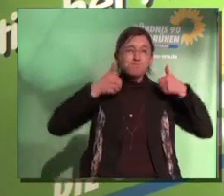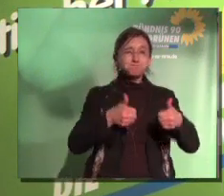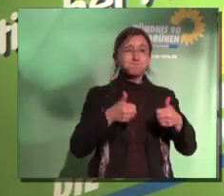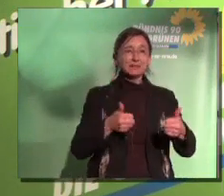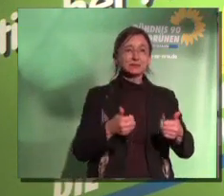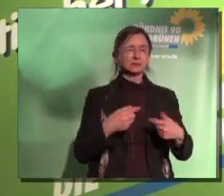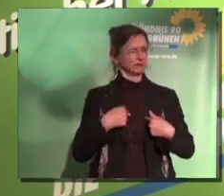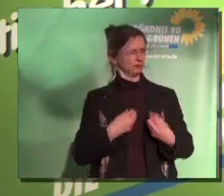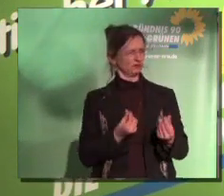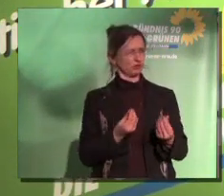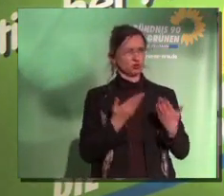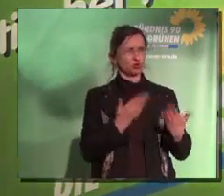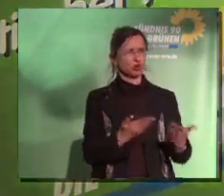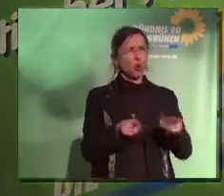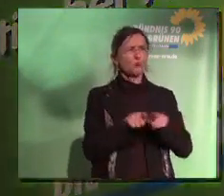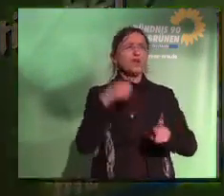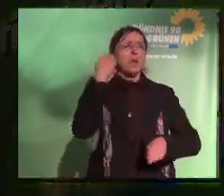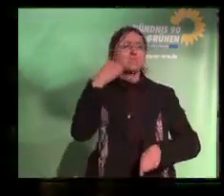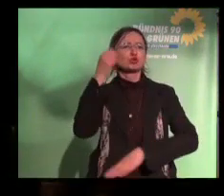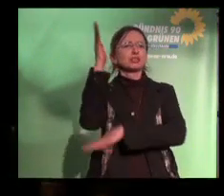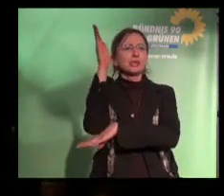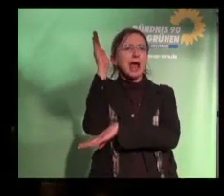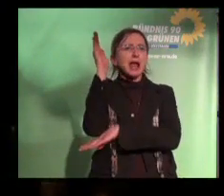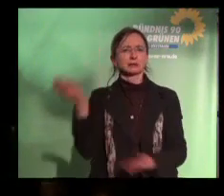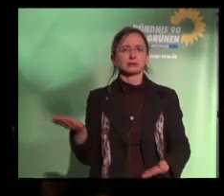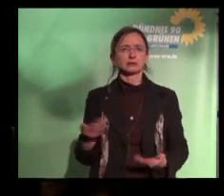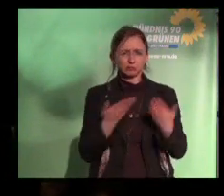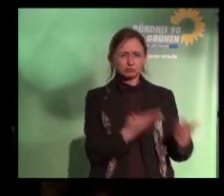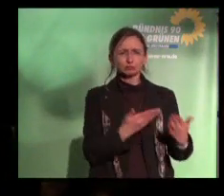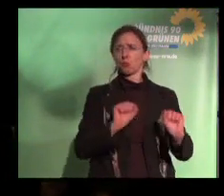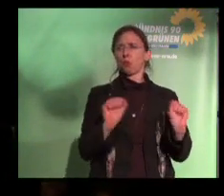sein, liebe Freunde und Freunde.